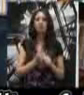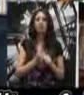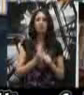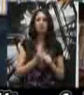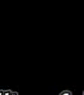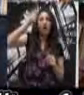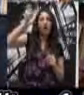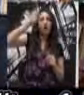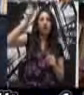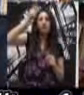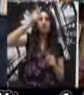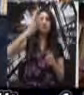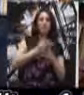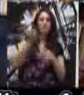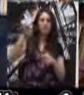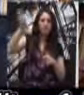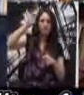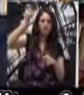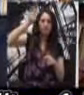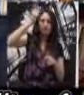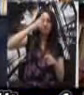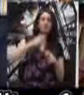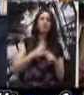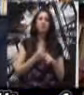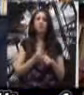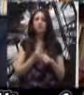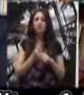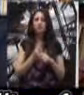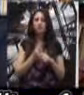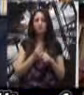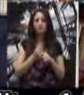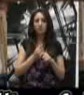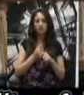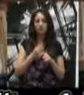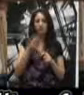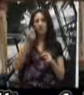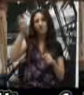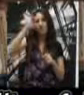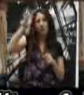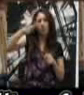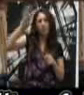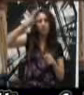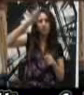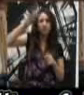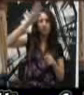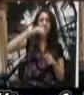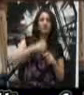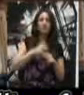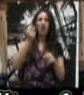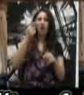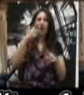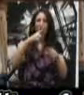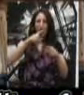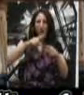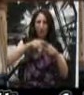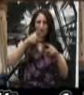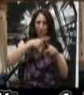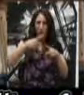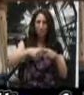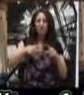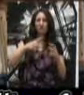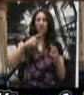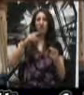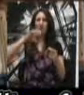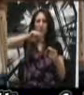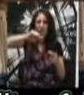يعني بعد الفوائد يعني الحاجات دي ده كله ولا ايه؟ لا هم حاطين بقى فوائد، حتى بتاع السوق الاخر يعني له 3000 جنيه